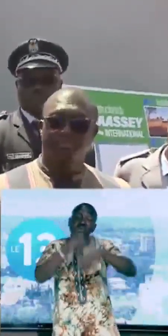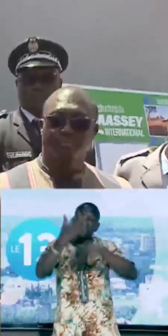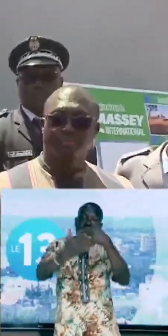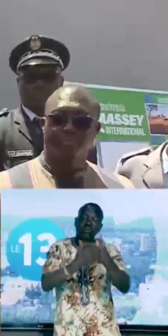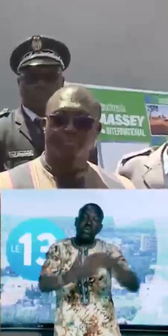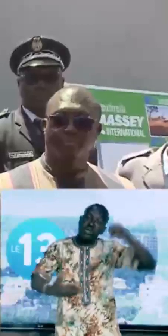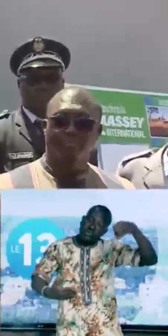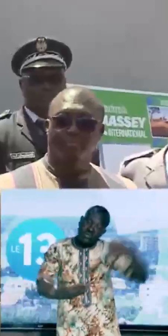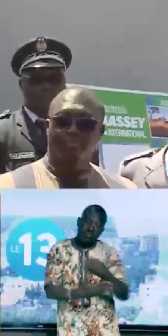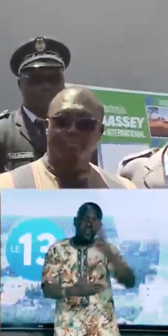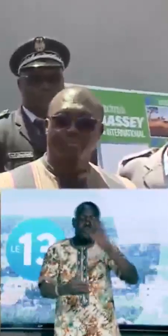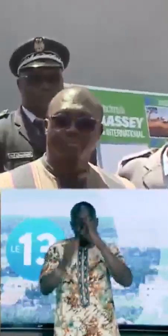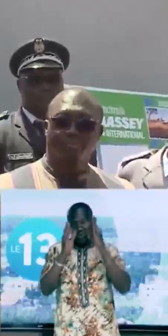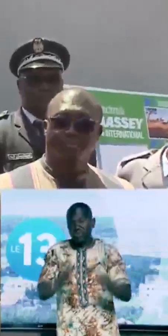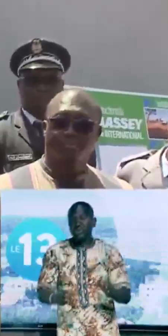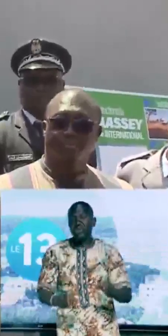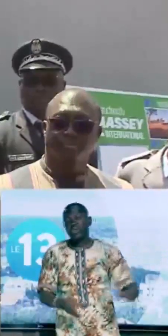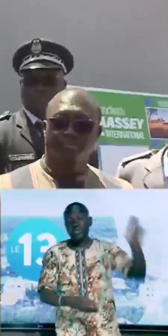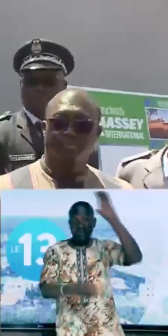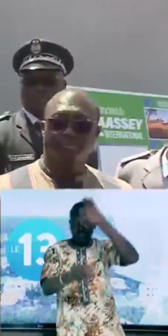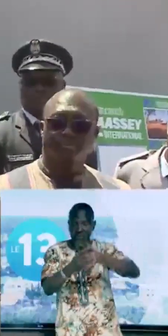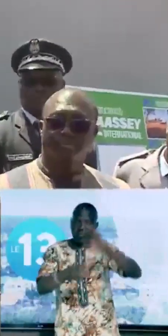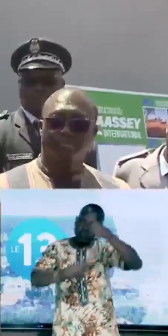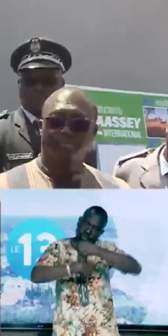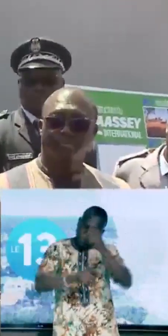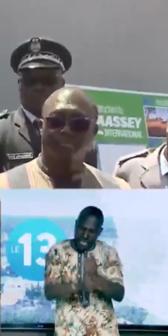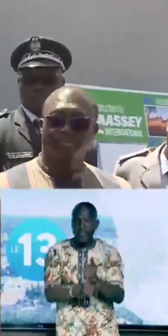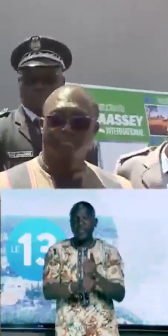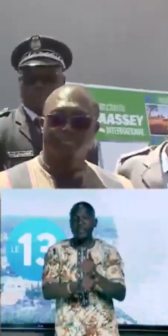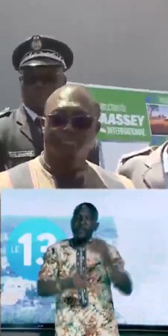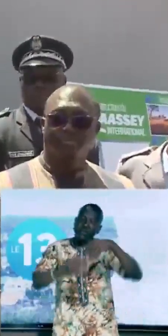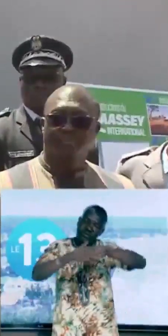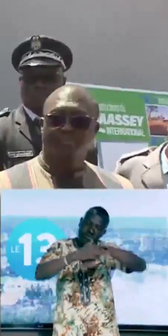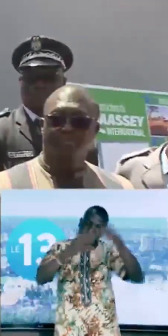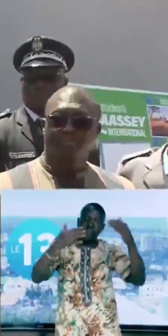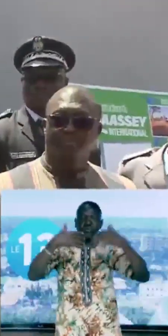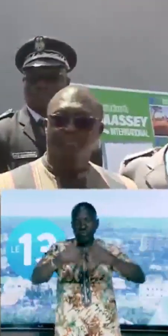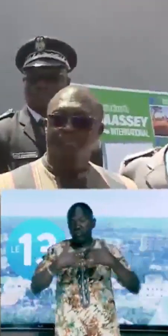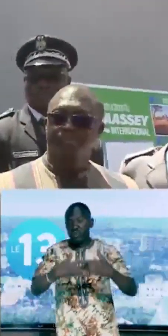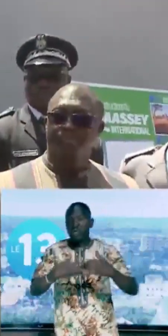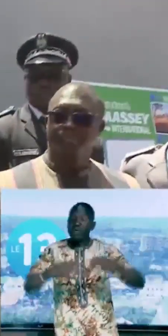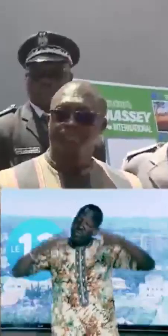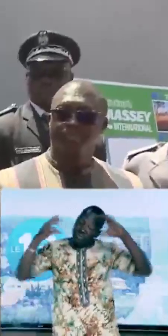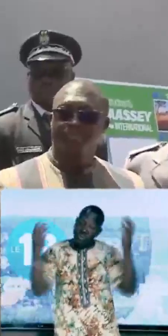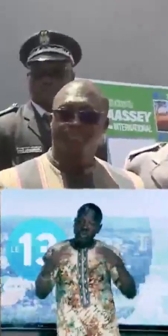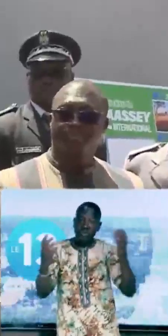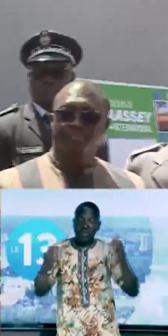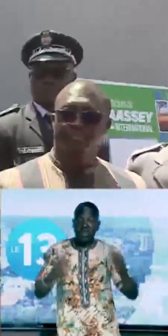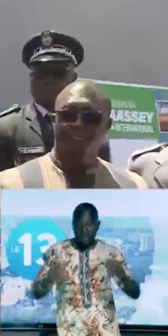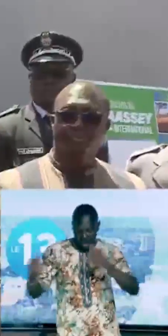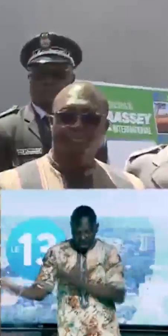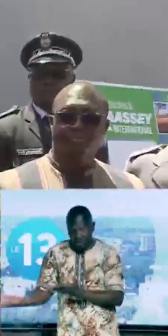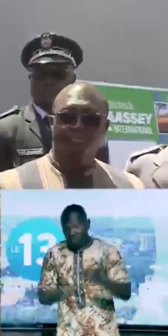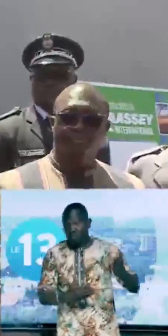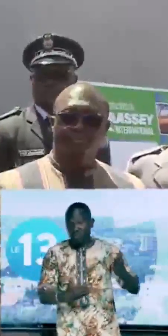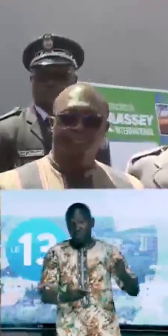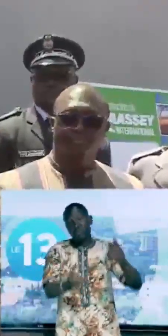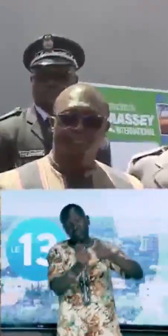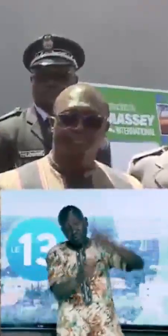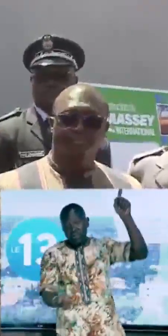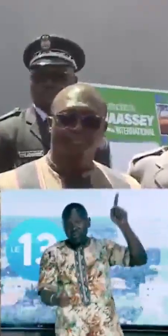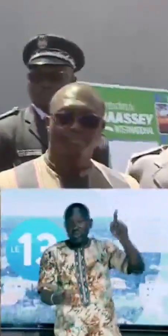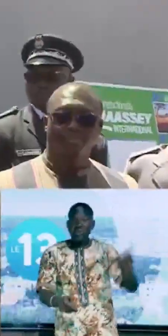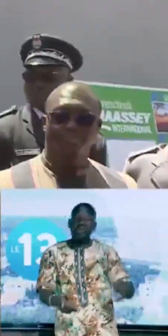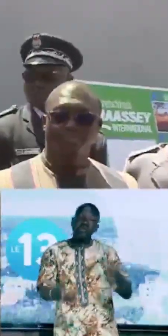inviter le Burkinabés à consommer les produits qui vont sortir de cette usine-là pour l'encourager et l'amener à agrandir. Le chef